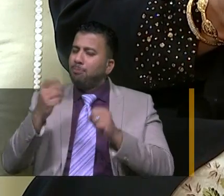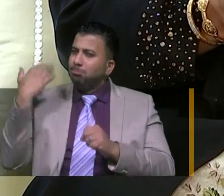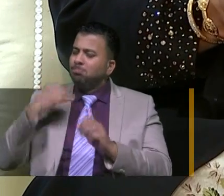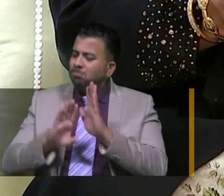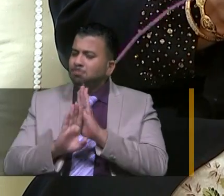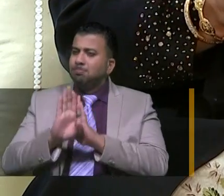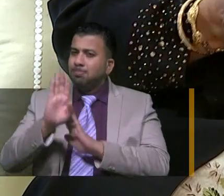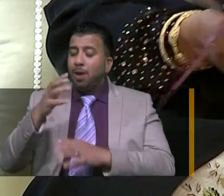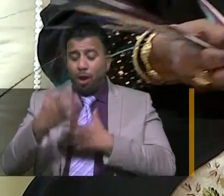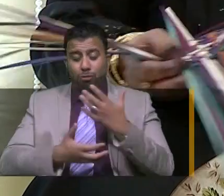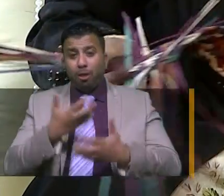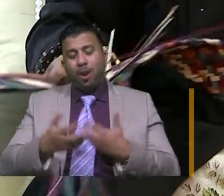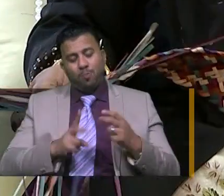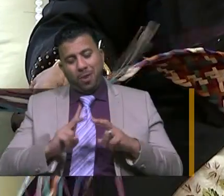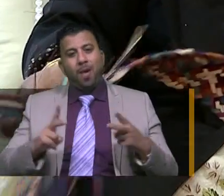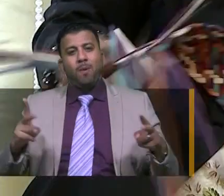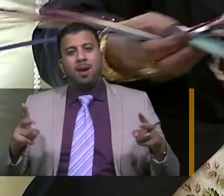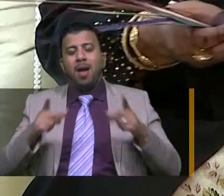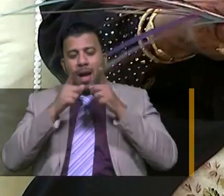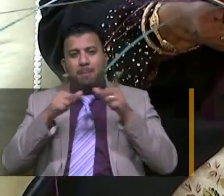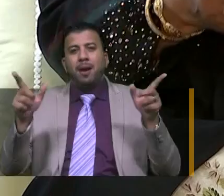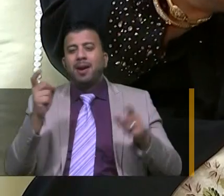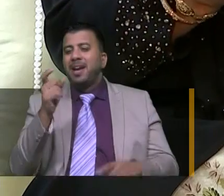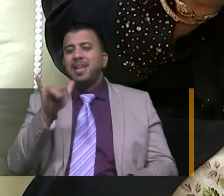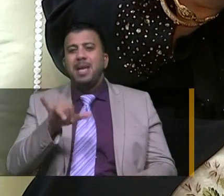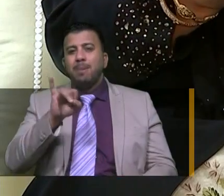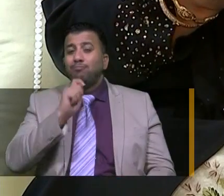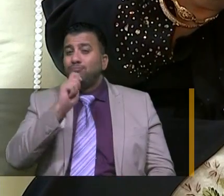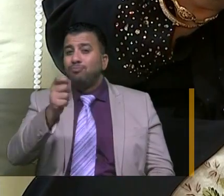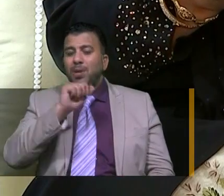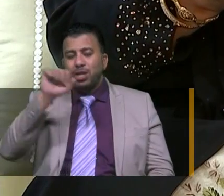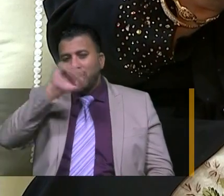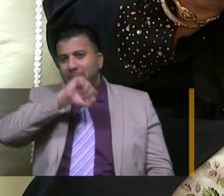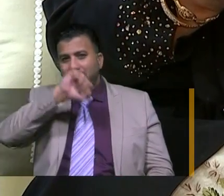عليه هذه الأنشطة المتنوعة. لأخبار الدار، ريم عيسى من قلب الشارقة.